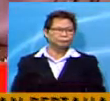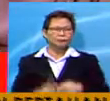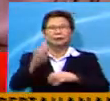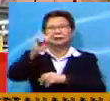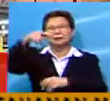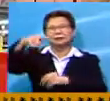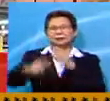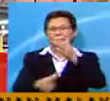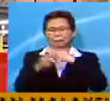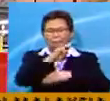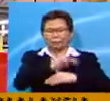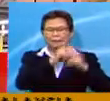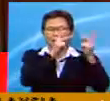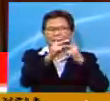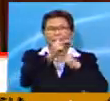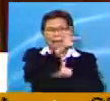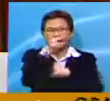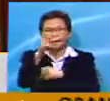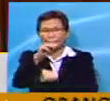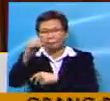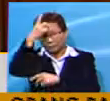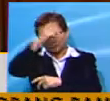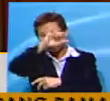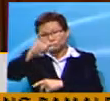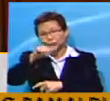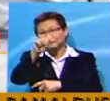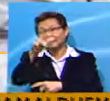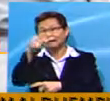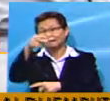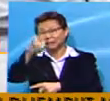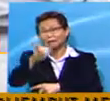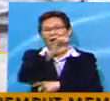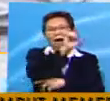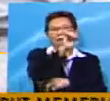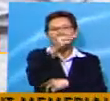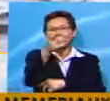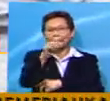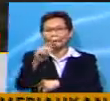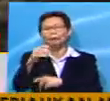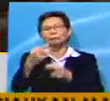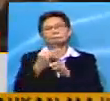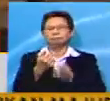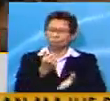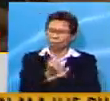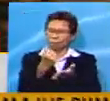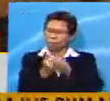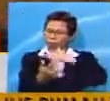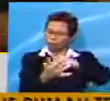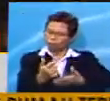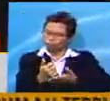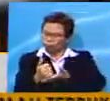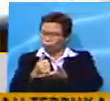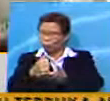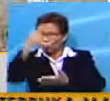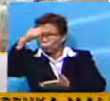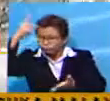Timbalan Menteri Komunikasi dan Multimedia Dato' Jalani Johari berkata SKMM sedia membantu secara teknikal bagi